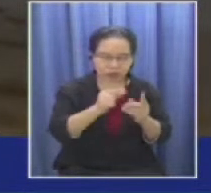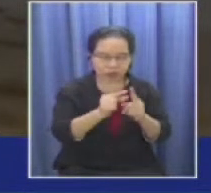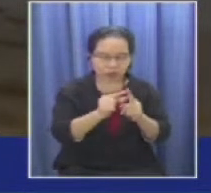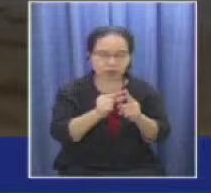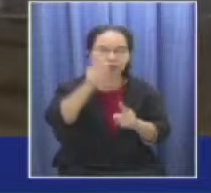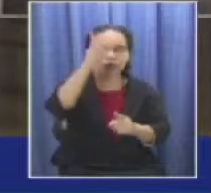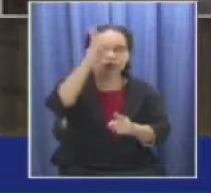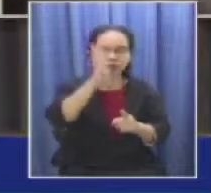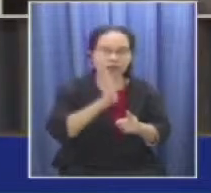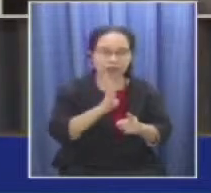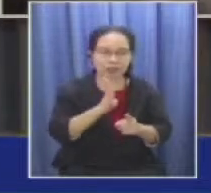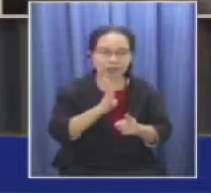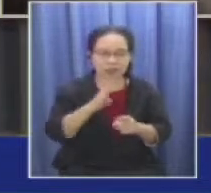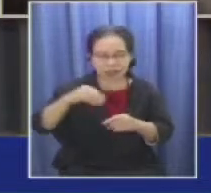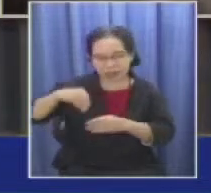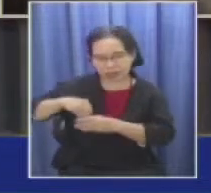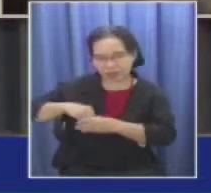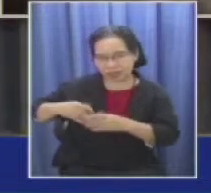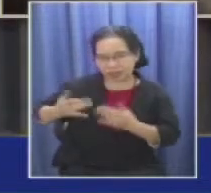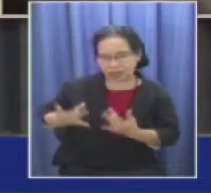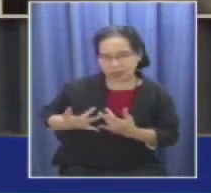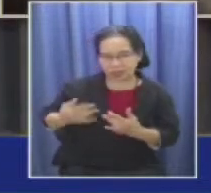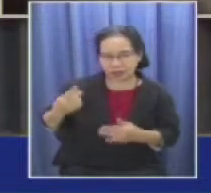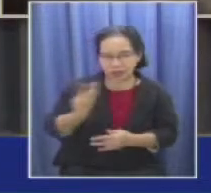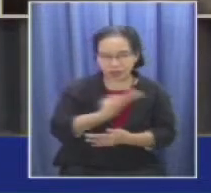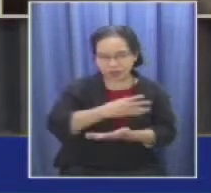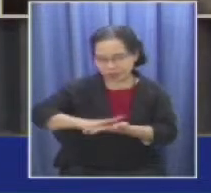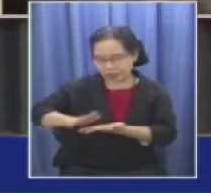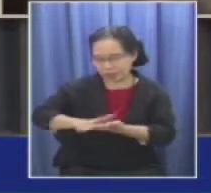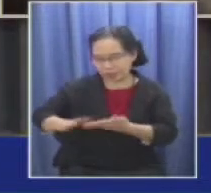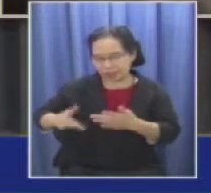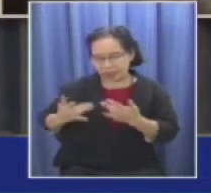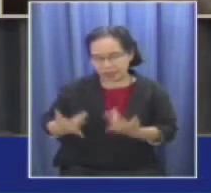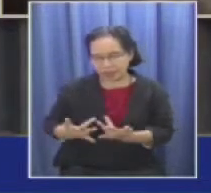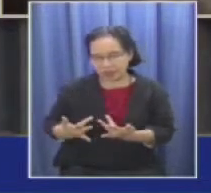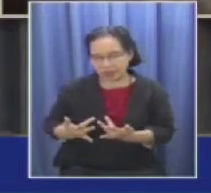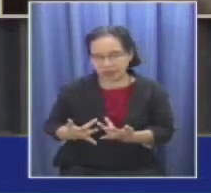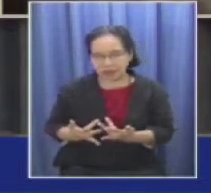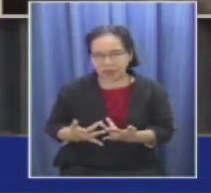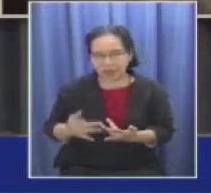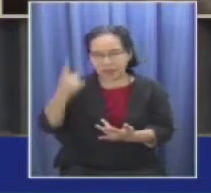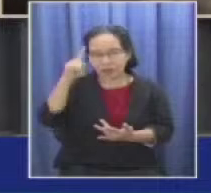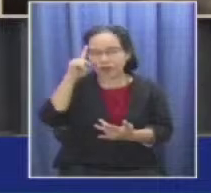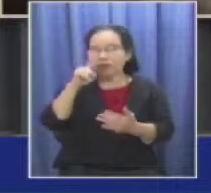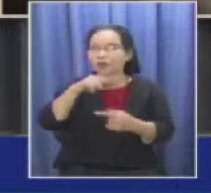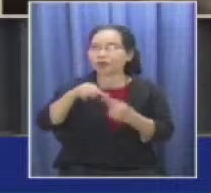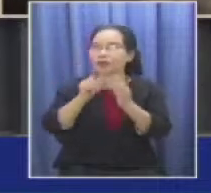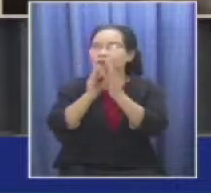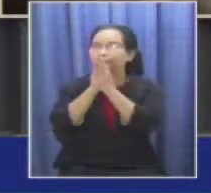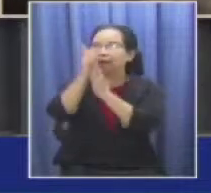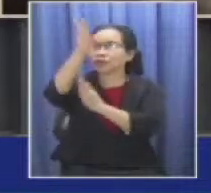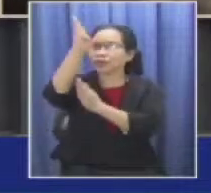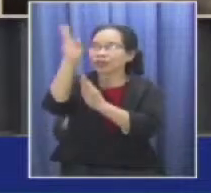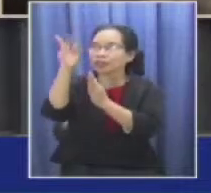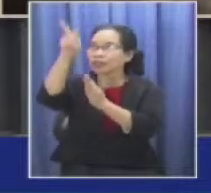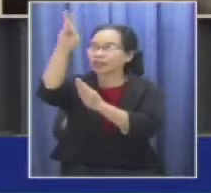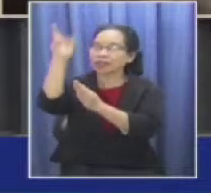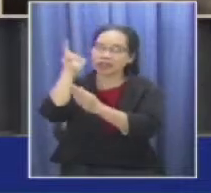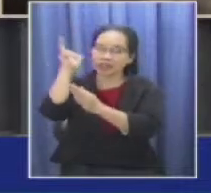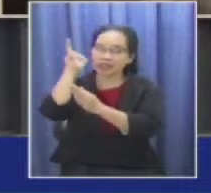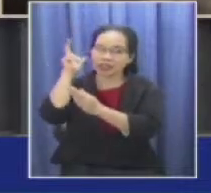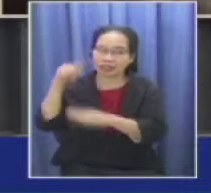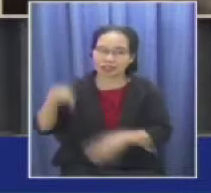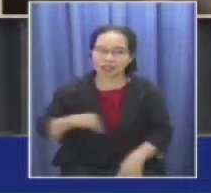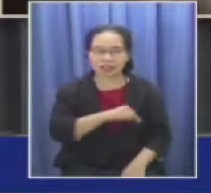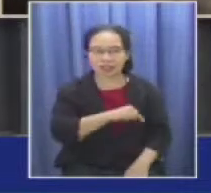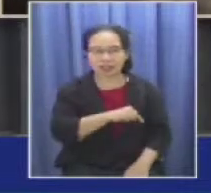ye yi ye kan ye Twerɛ Kronkron mu akyerɛ mo na ye kan Nyankopon asɛm no akyerɛ wo gitum fasie wakoma